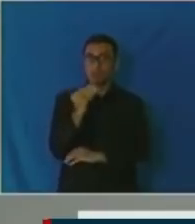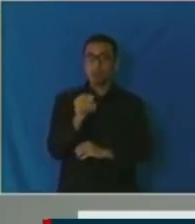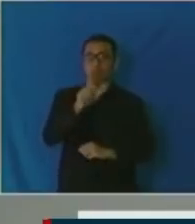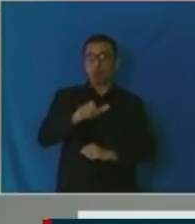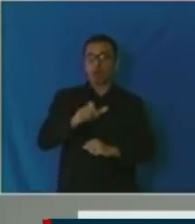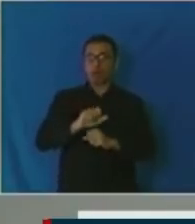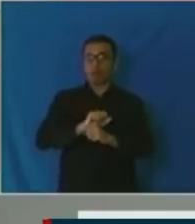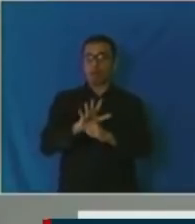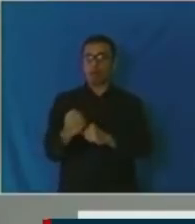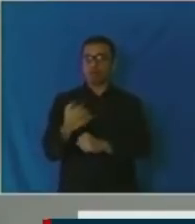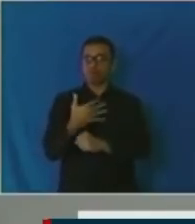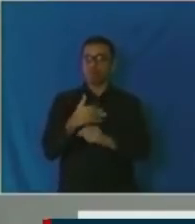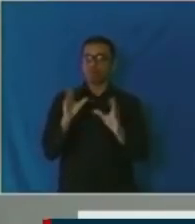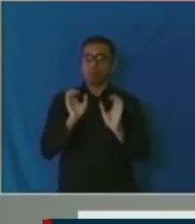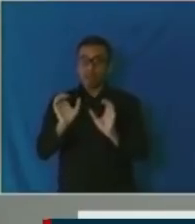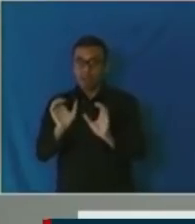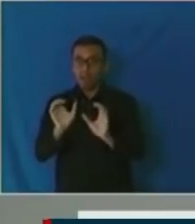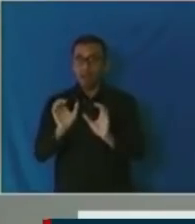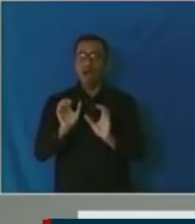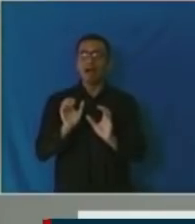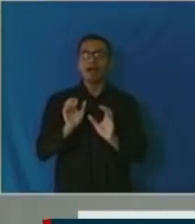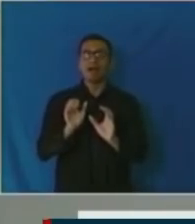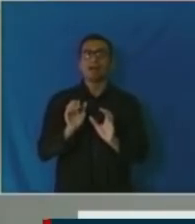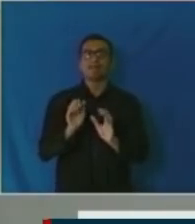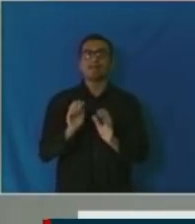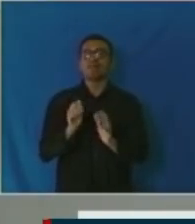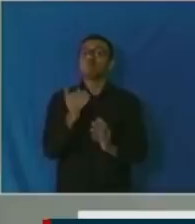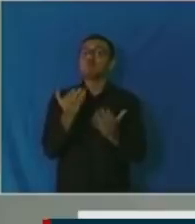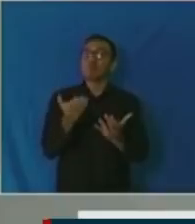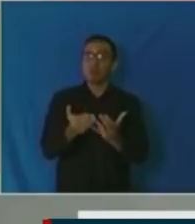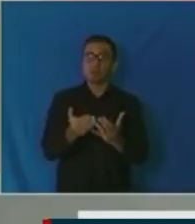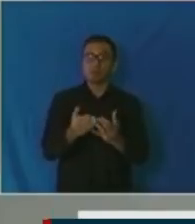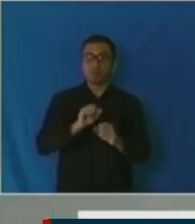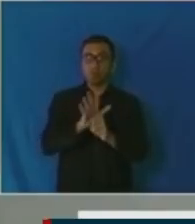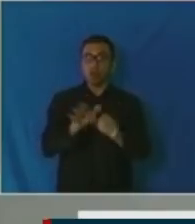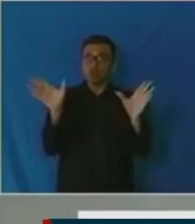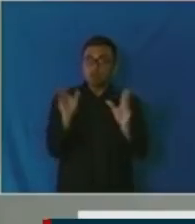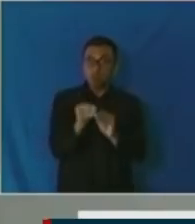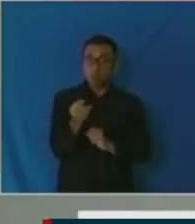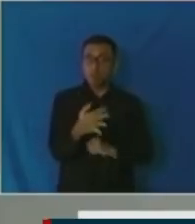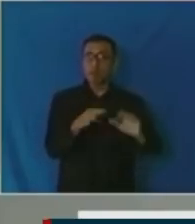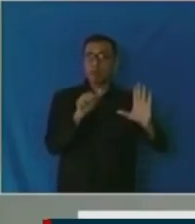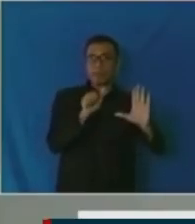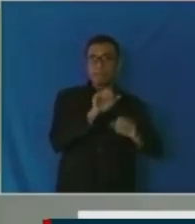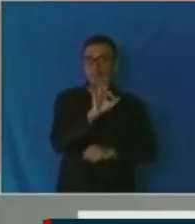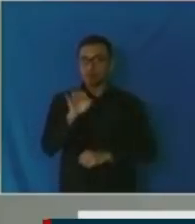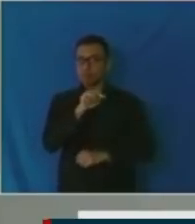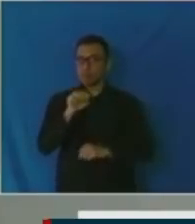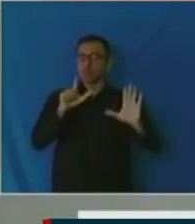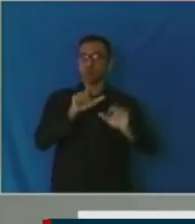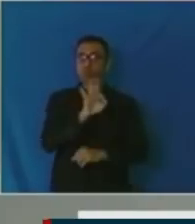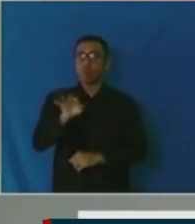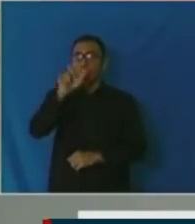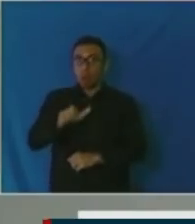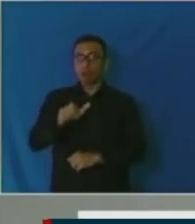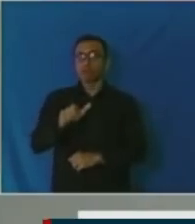ini skenario terburuk adalah bisa sementara p6001 Kapan ribu orang positif Oleh karena itu